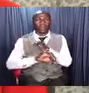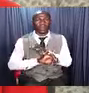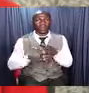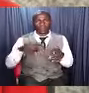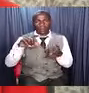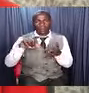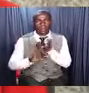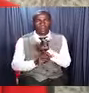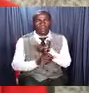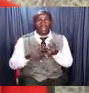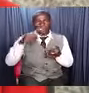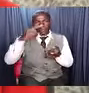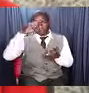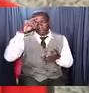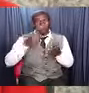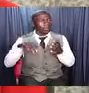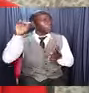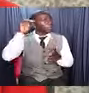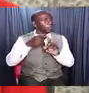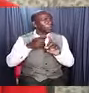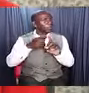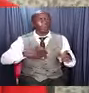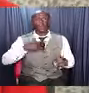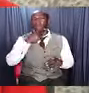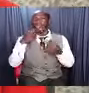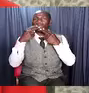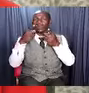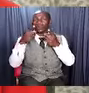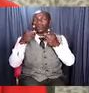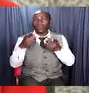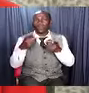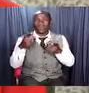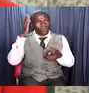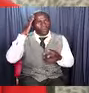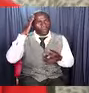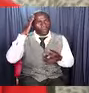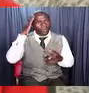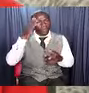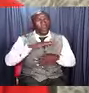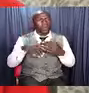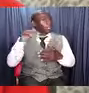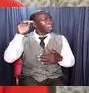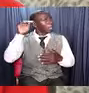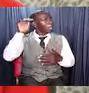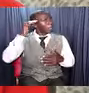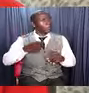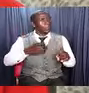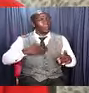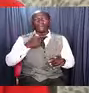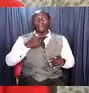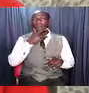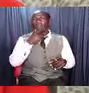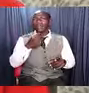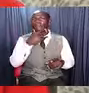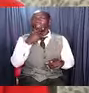are my friends because. Yote niliyoyasikia kwa baba yangu niliwaambia. Whatever I have of my father I have made you know. Yote niliyoyasikia kwa baba yangu. Whatever I had from my baba